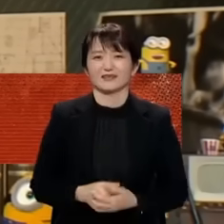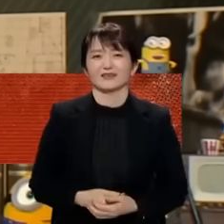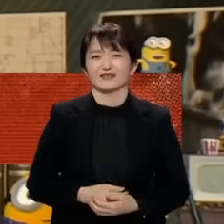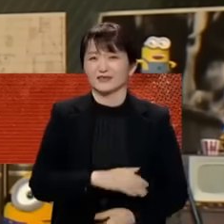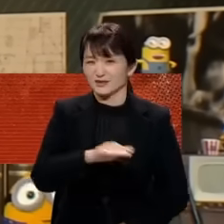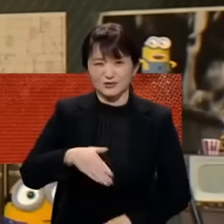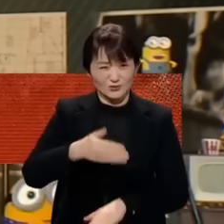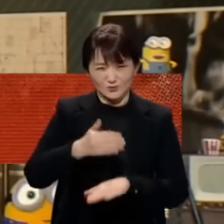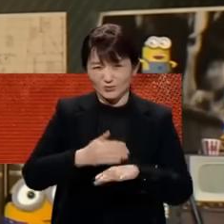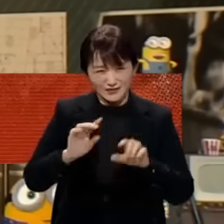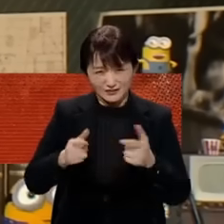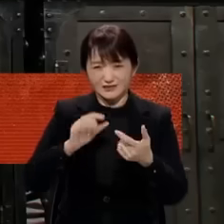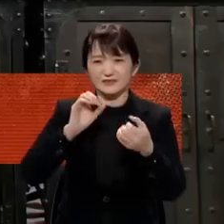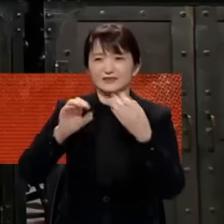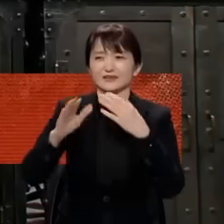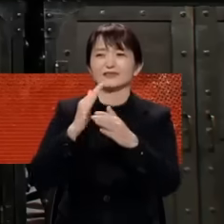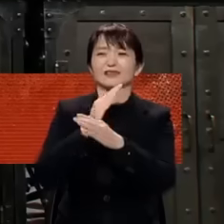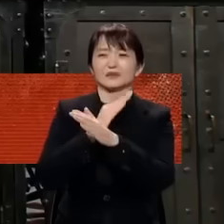안